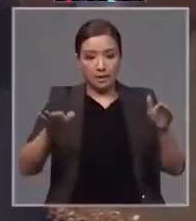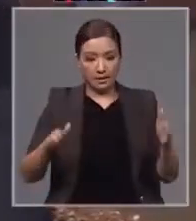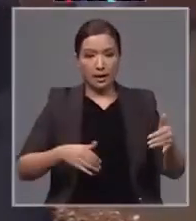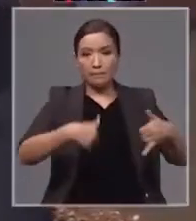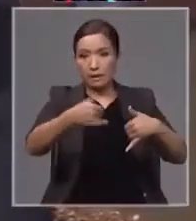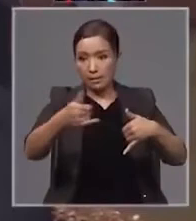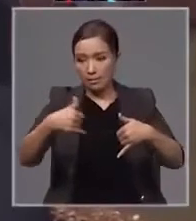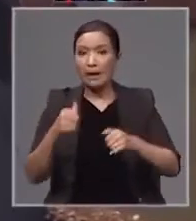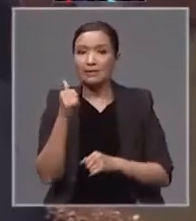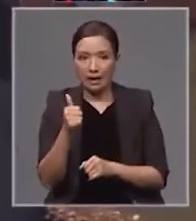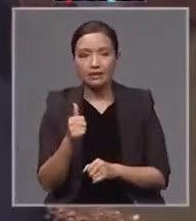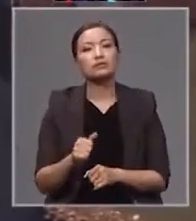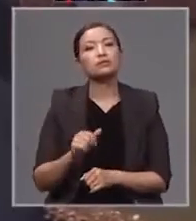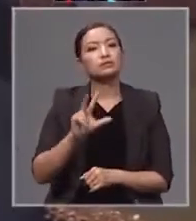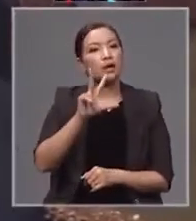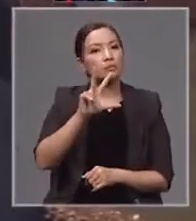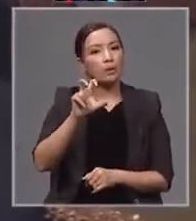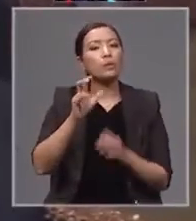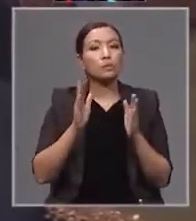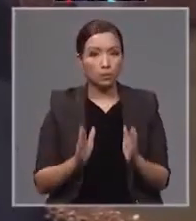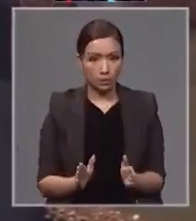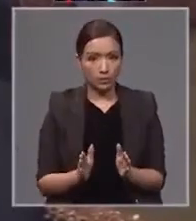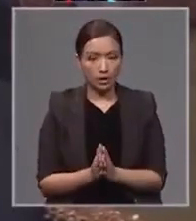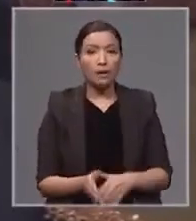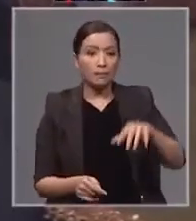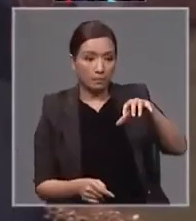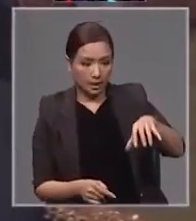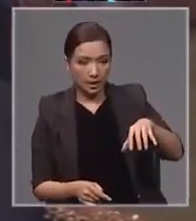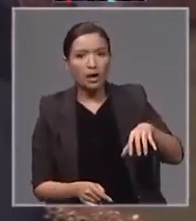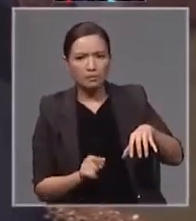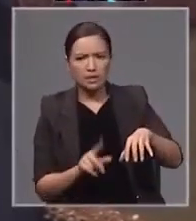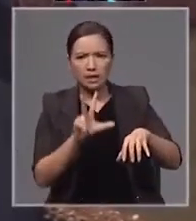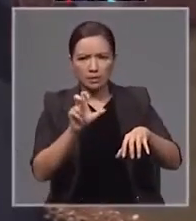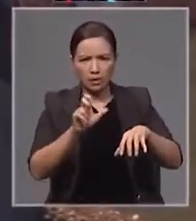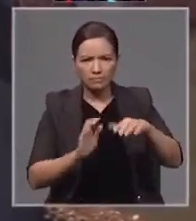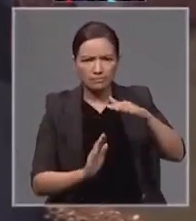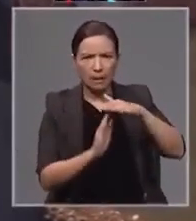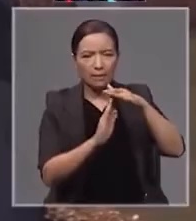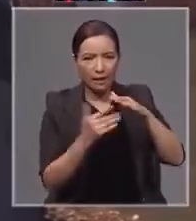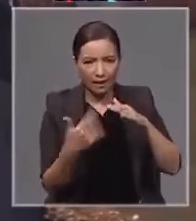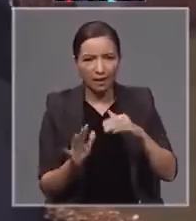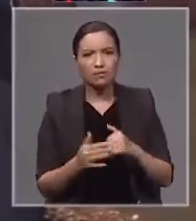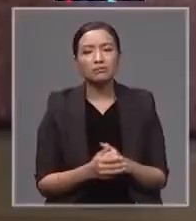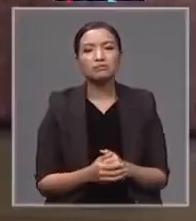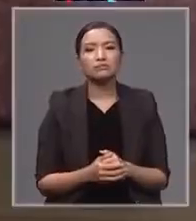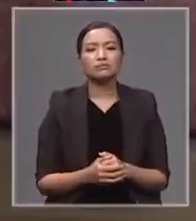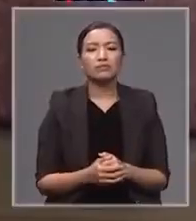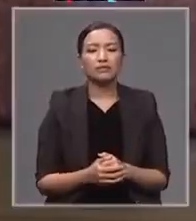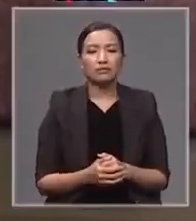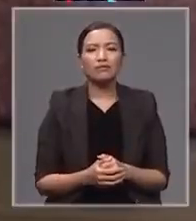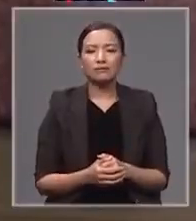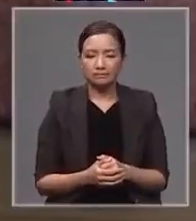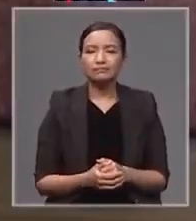คน ครับ แต่วันนี้เนี่ยลงทะเบียนกันบางแห่งเนี่ยจะทะลุ300แล้ว ครับ นะฮะนี่ยังไม่ถึงวันกำหนดเลยนะครับเพราะฉะนั้น